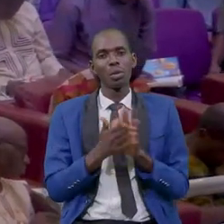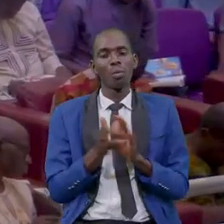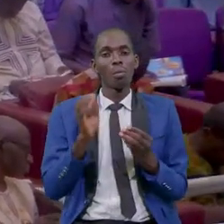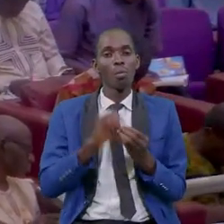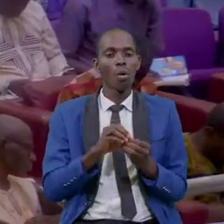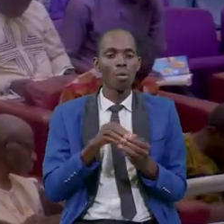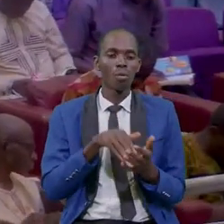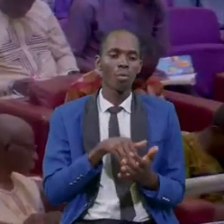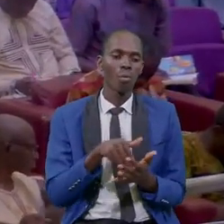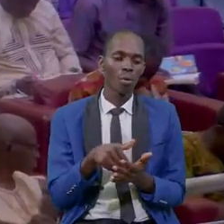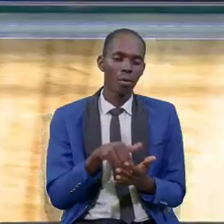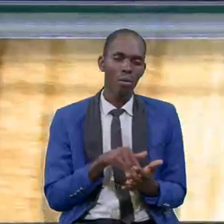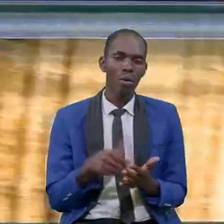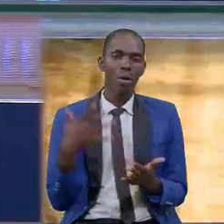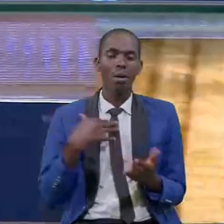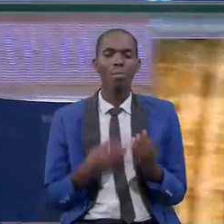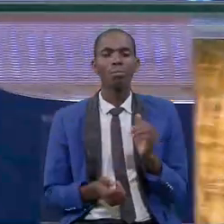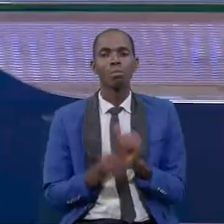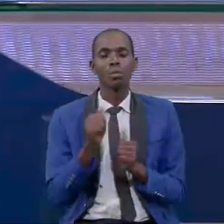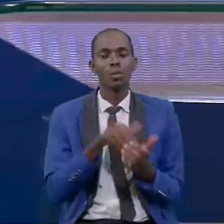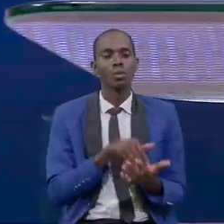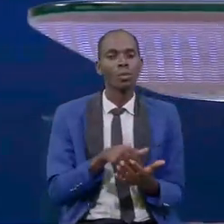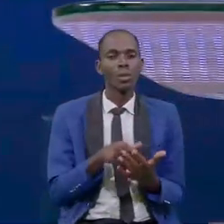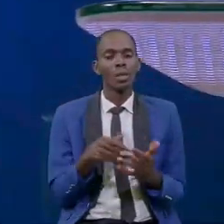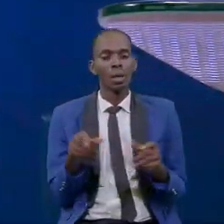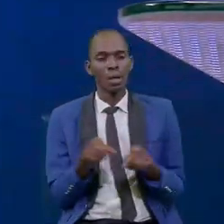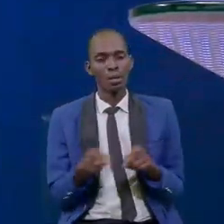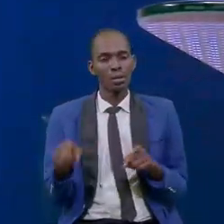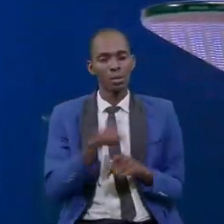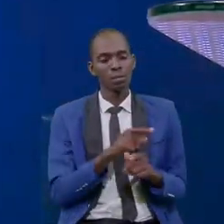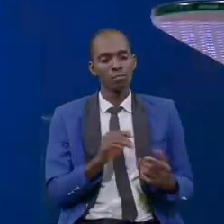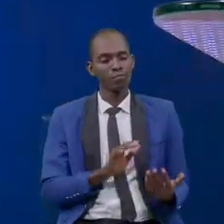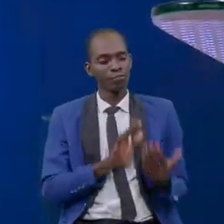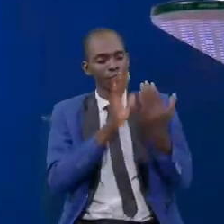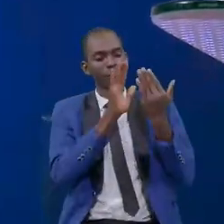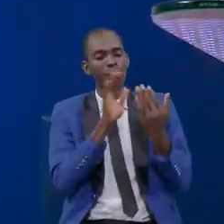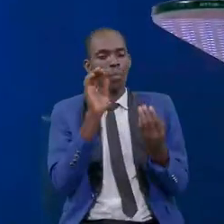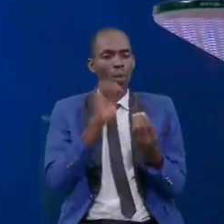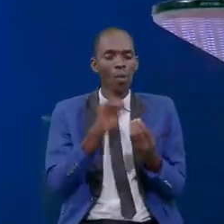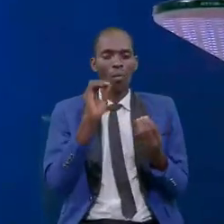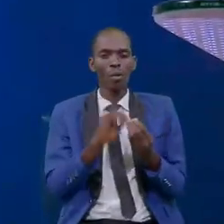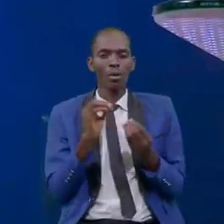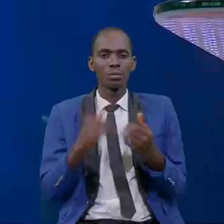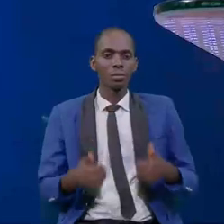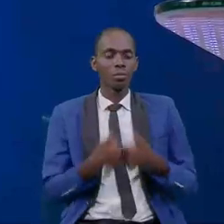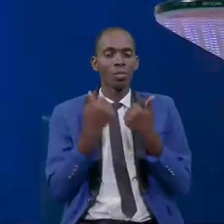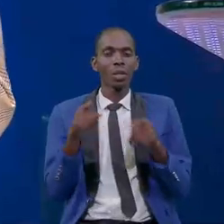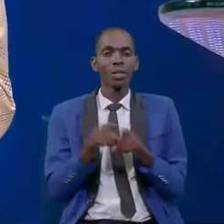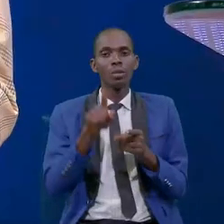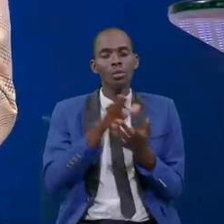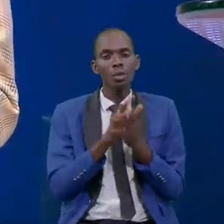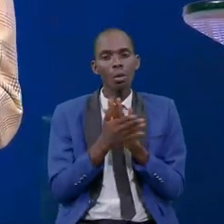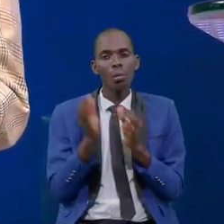personnes s'affaiblissent comme ils parcourent la vie, comme ils font face à beaucoup de défis,